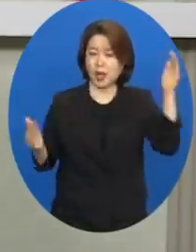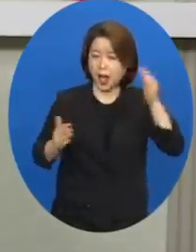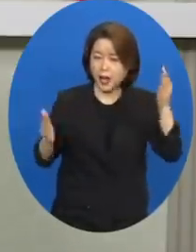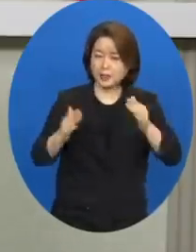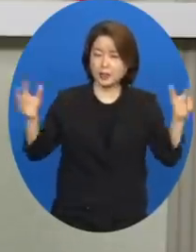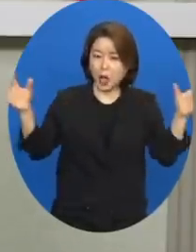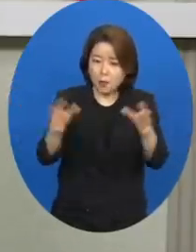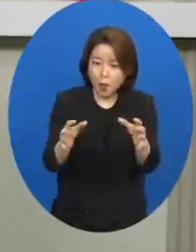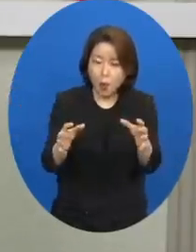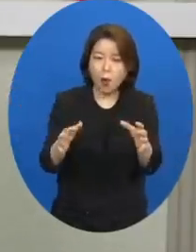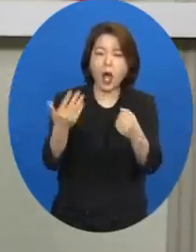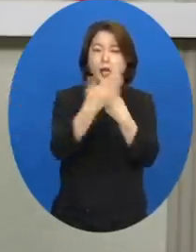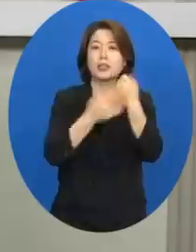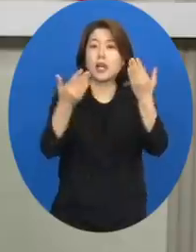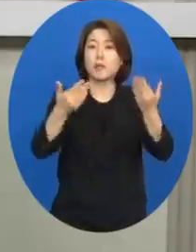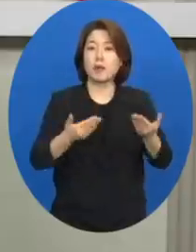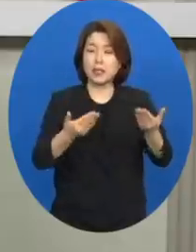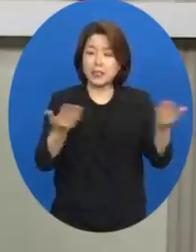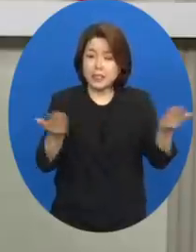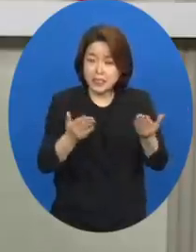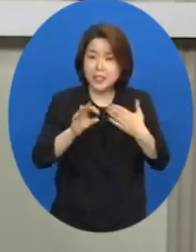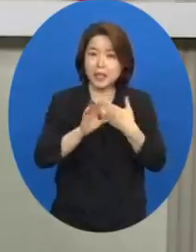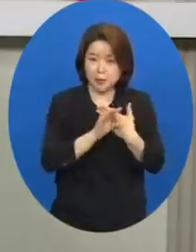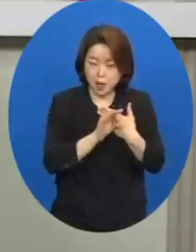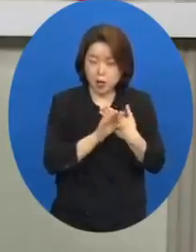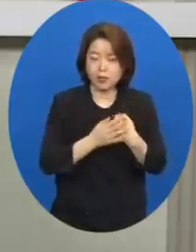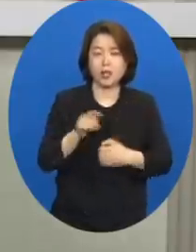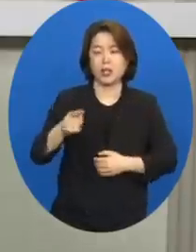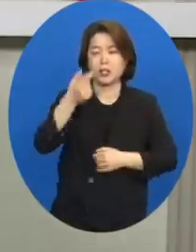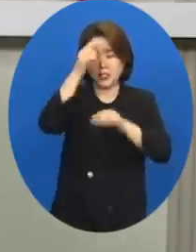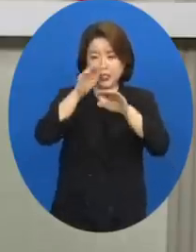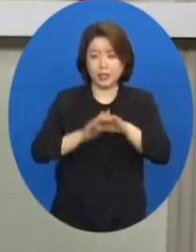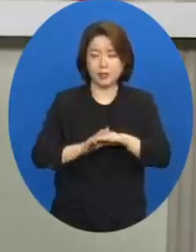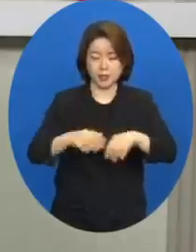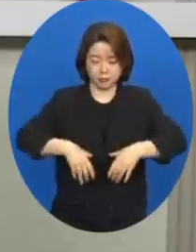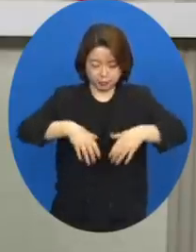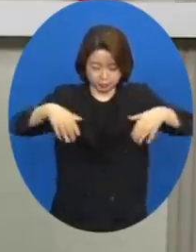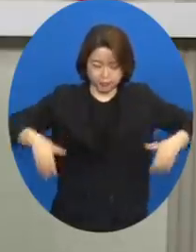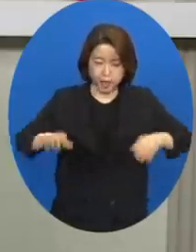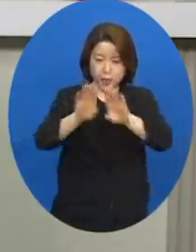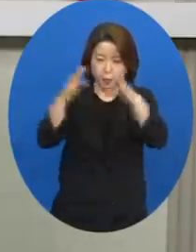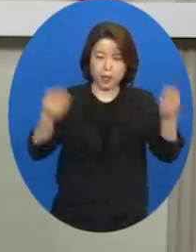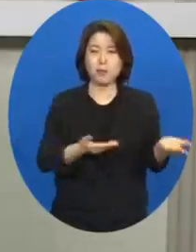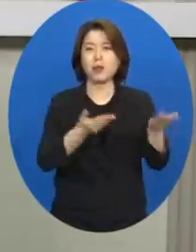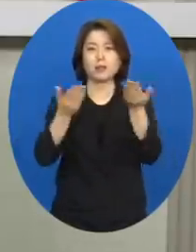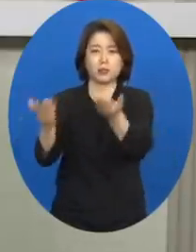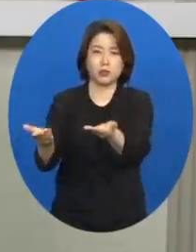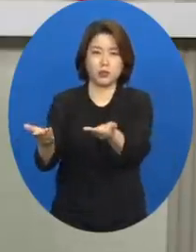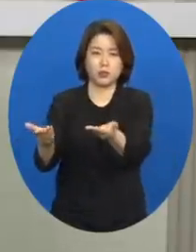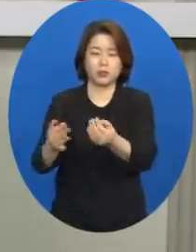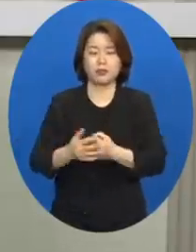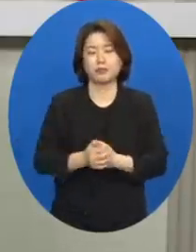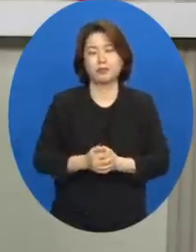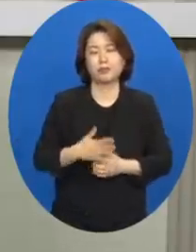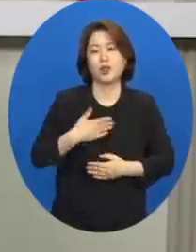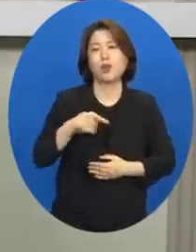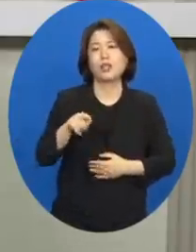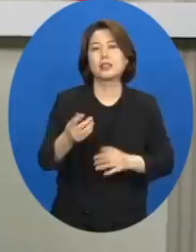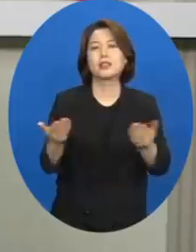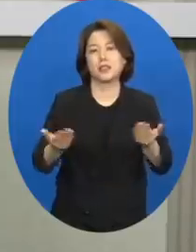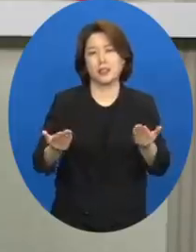모여서 은혜 받는 곳이라면 예배당을 과감하게 열었습니다 저는 그 일이